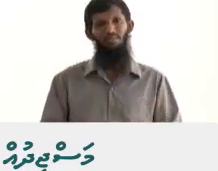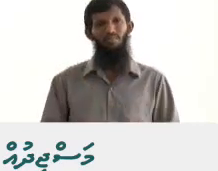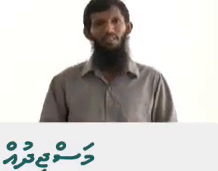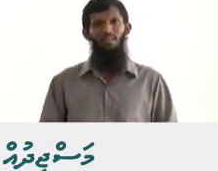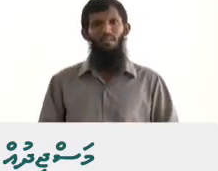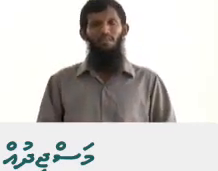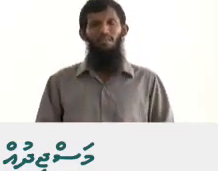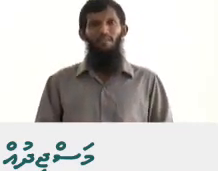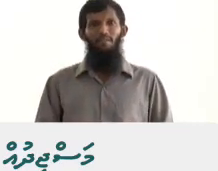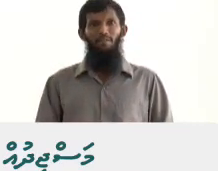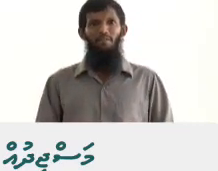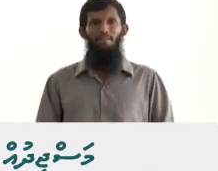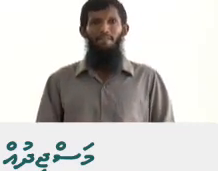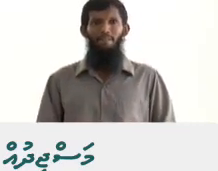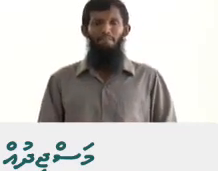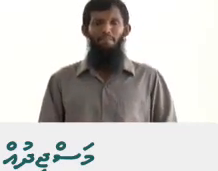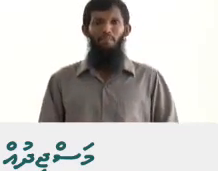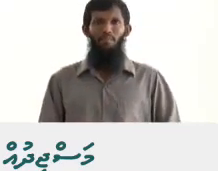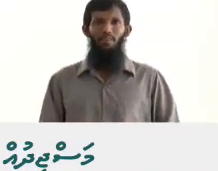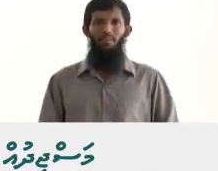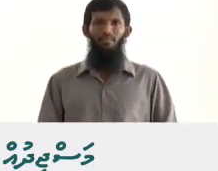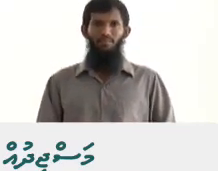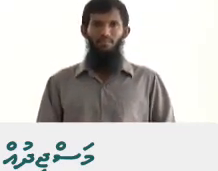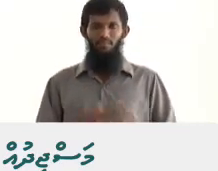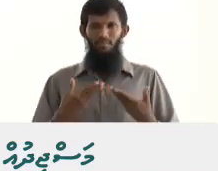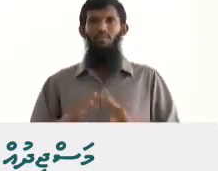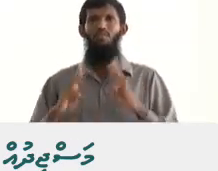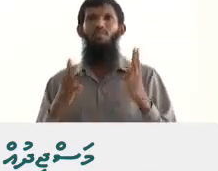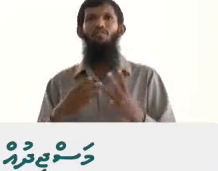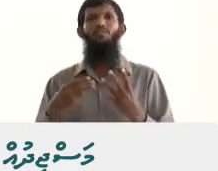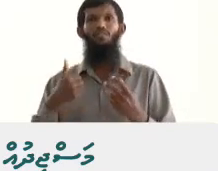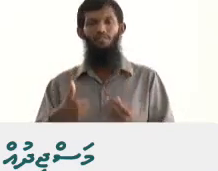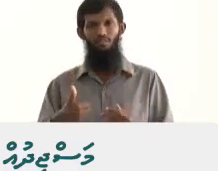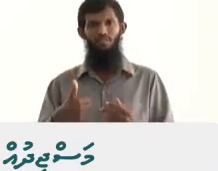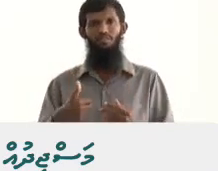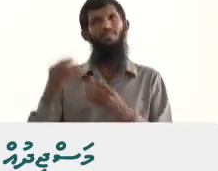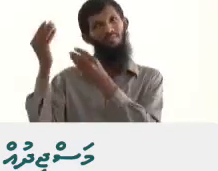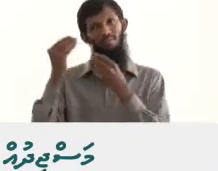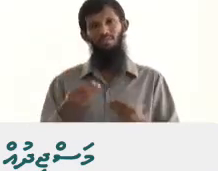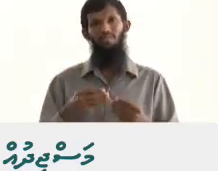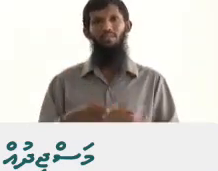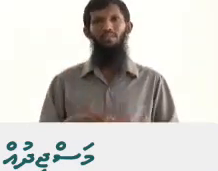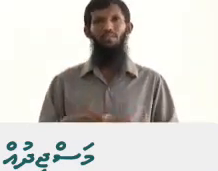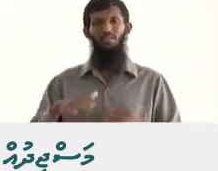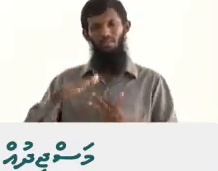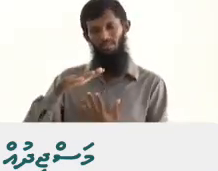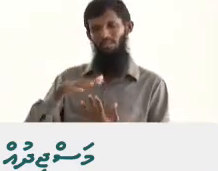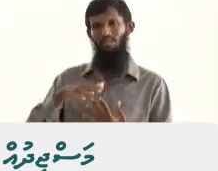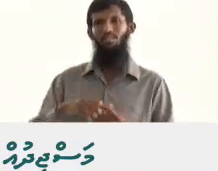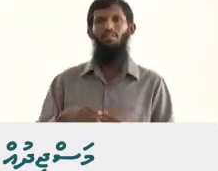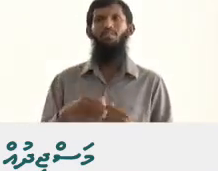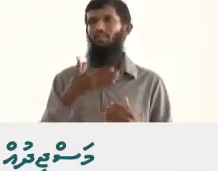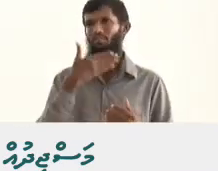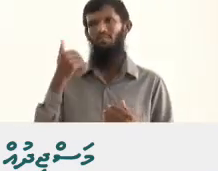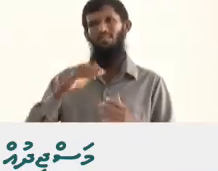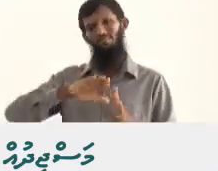হদ্দাওয়া বুড কুরবি আলমেঙ্গে বেরিলা দুনিয়েগাবে সেবকং আখিরাতুগাবে সেবকং দেব্বা নরকাগে আযাবুং